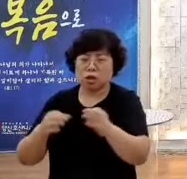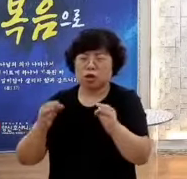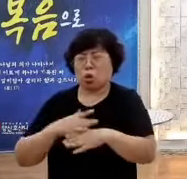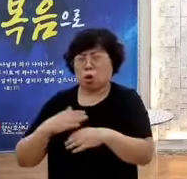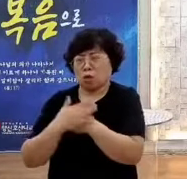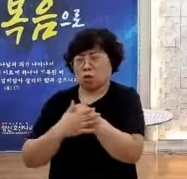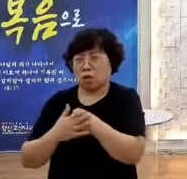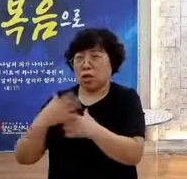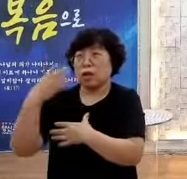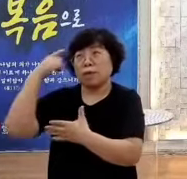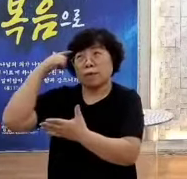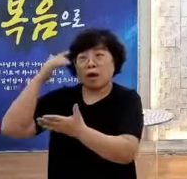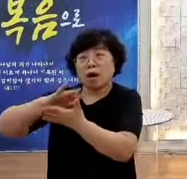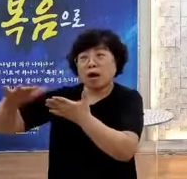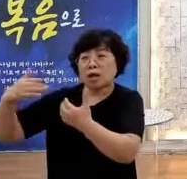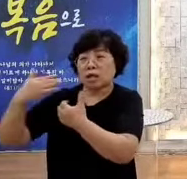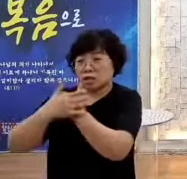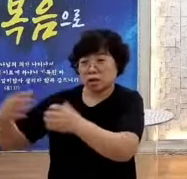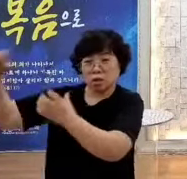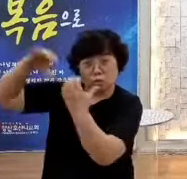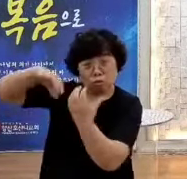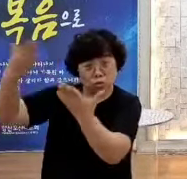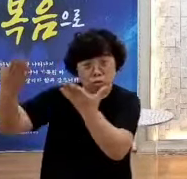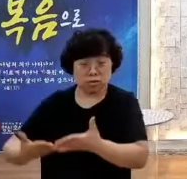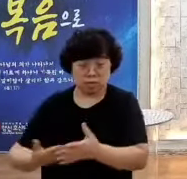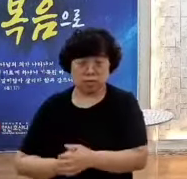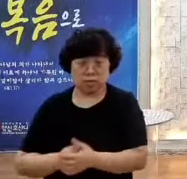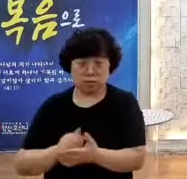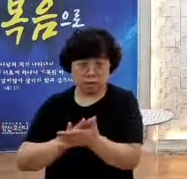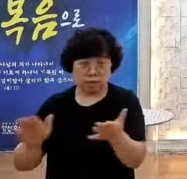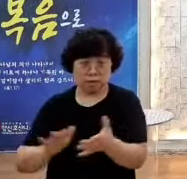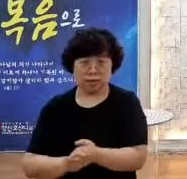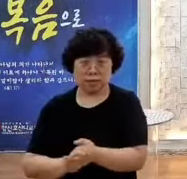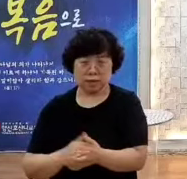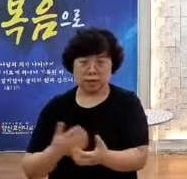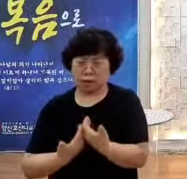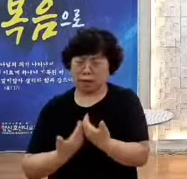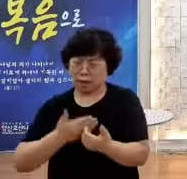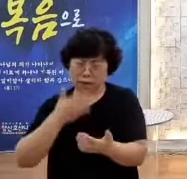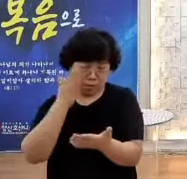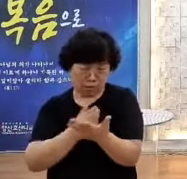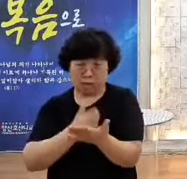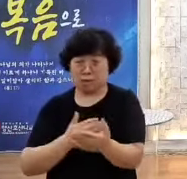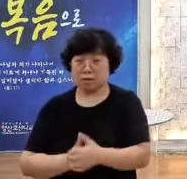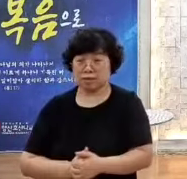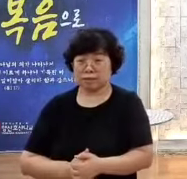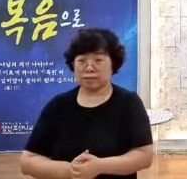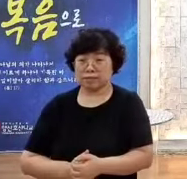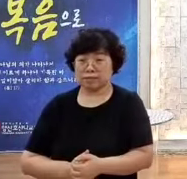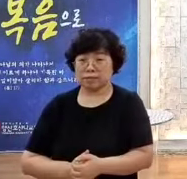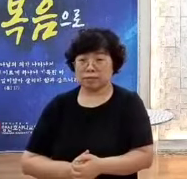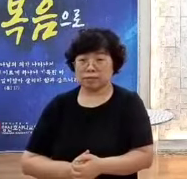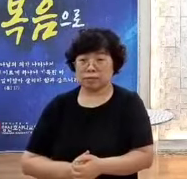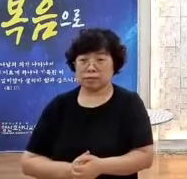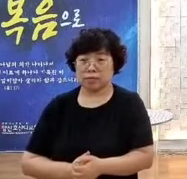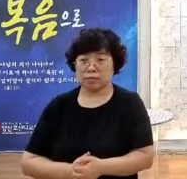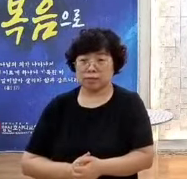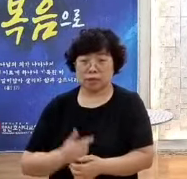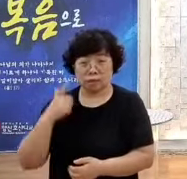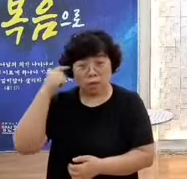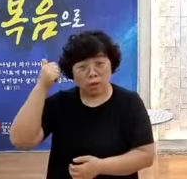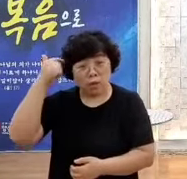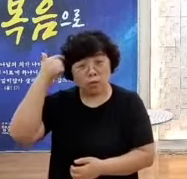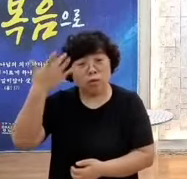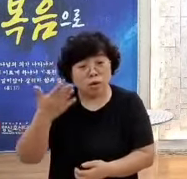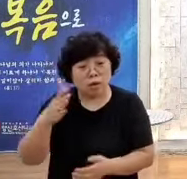은혜를 부어주셨다는 사실. 이제는 갈등하지 마세요. 제가 언제 물어봐도 집사님,